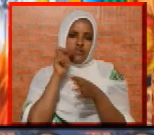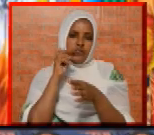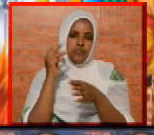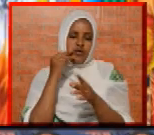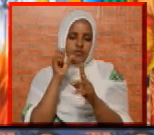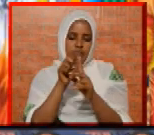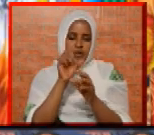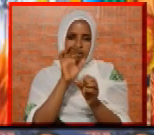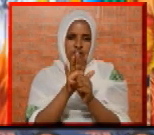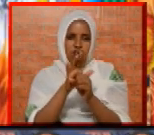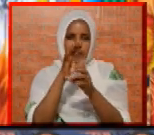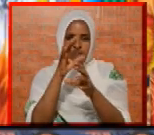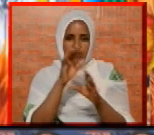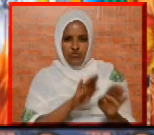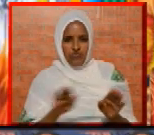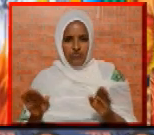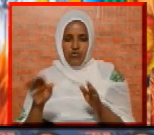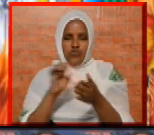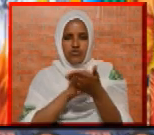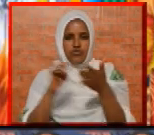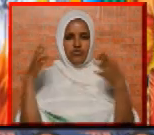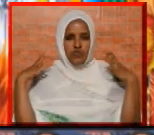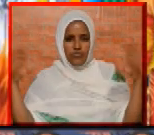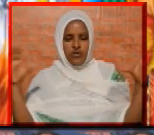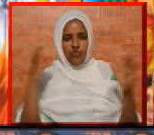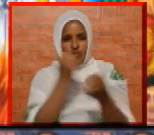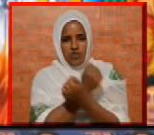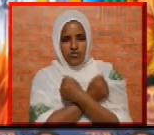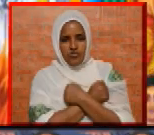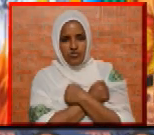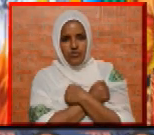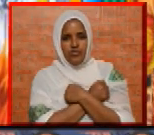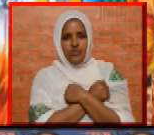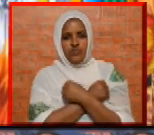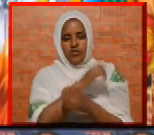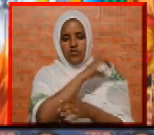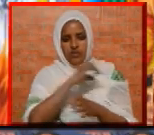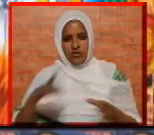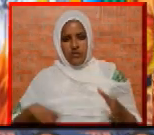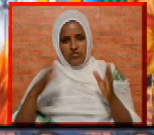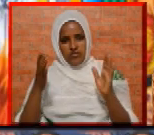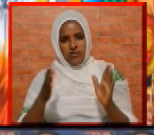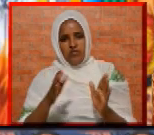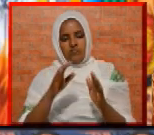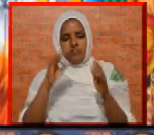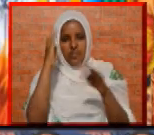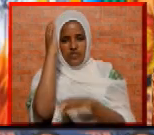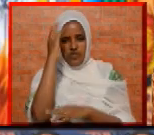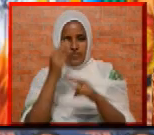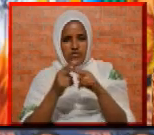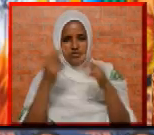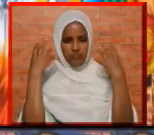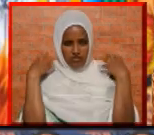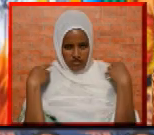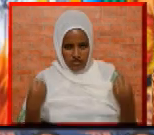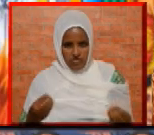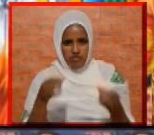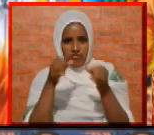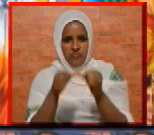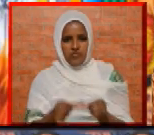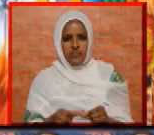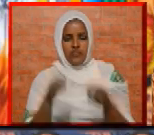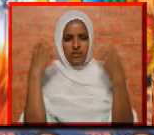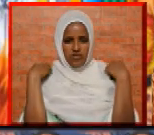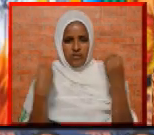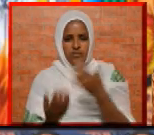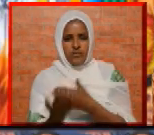የመቤታችን የቅድስት ድንግል ማርያም የቃል ኪዳን ልጆች የቅዱስ ገብርኤል ወዳጆች መመናን መመናት በእግዚአብሔር ስም እንደምን